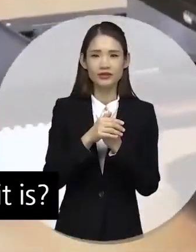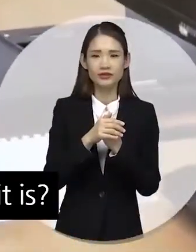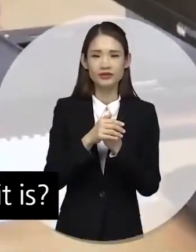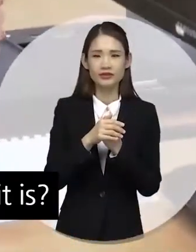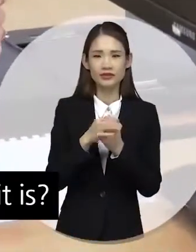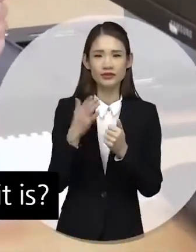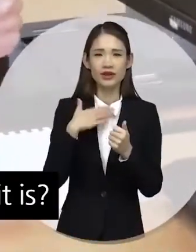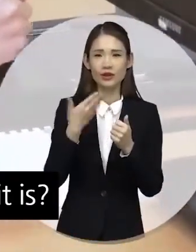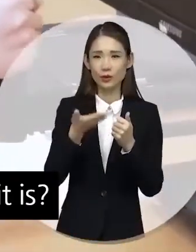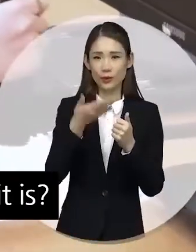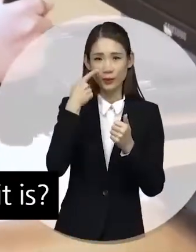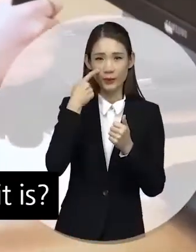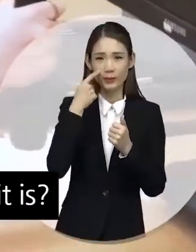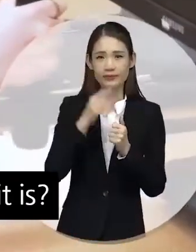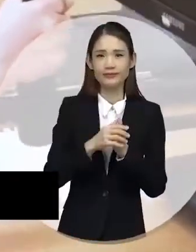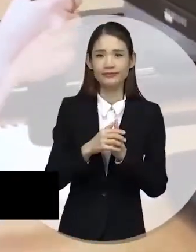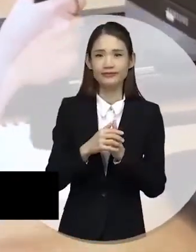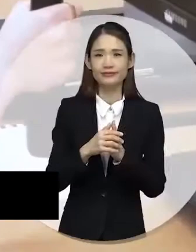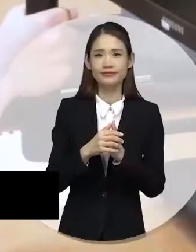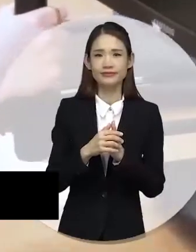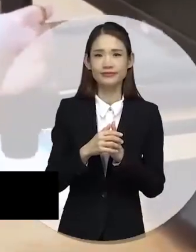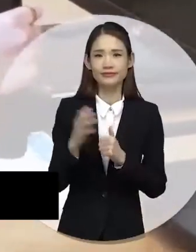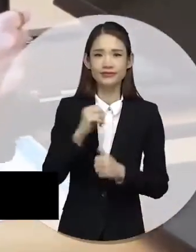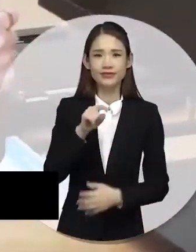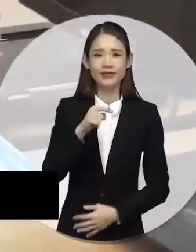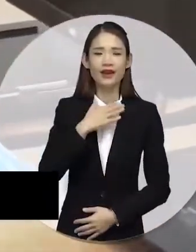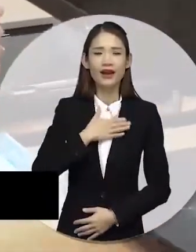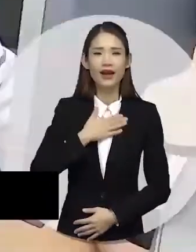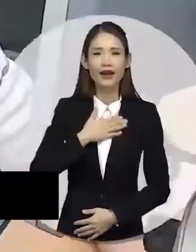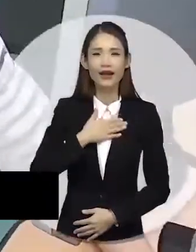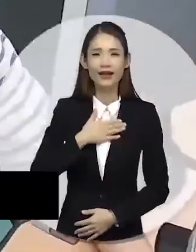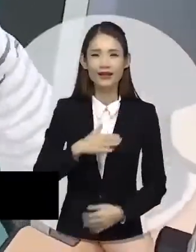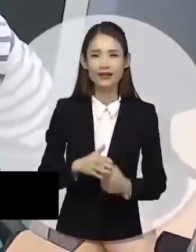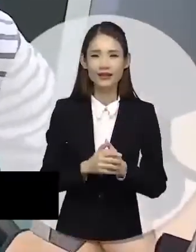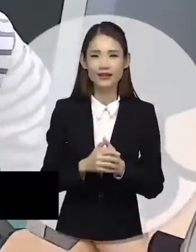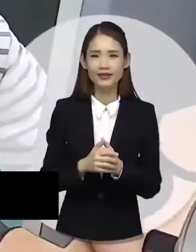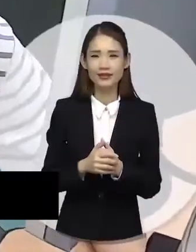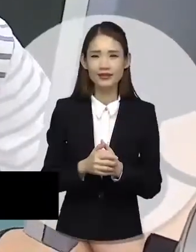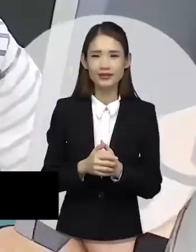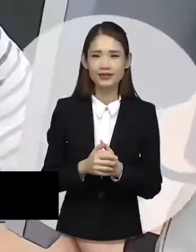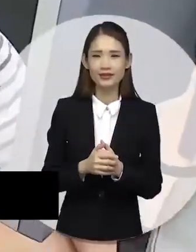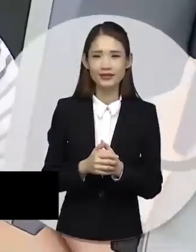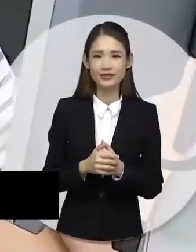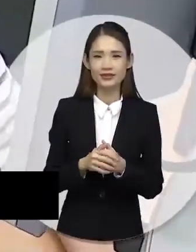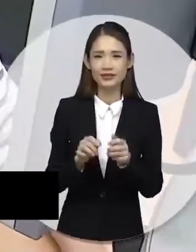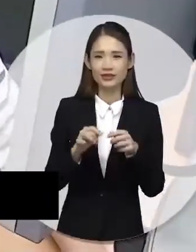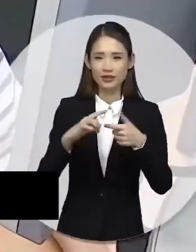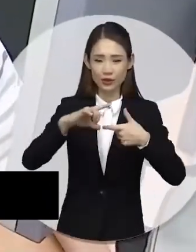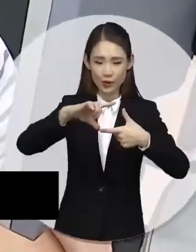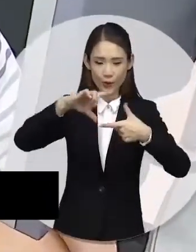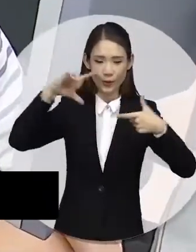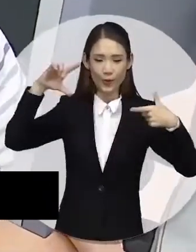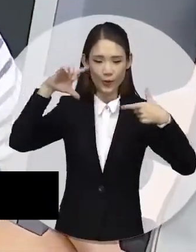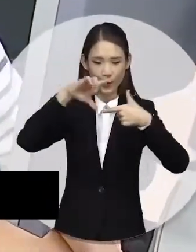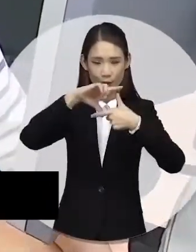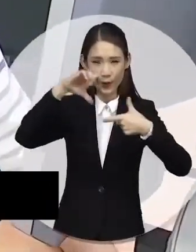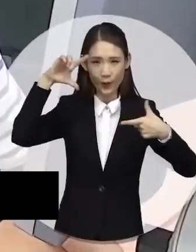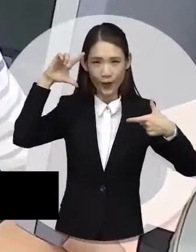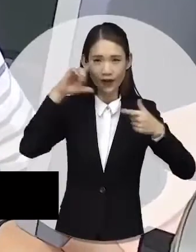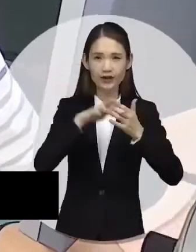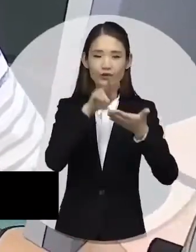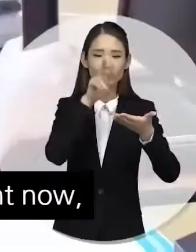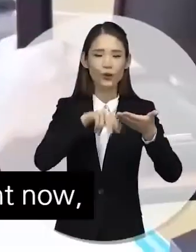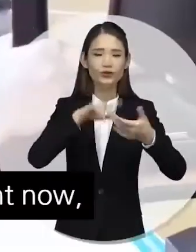좀 알려주라. 아 이거 알지. 뭐야? 이거는 명칭 확대 독서기.